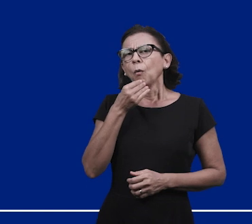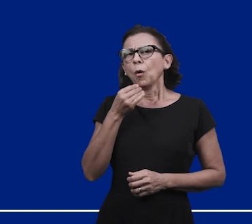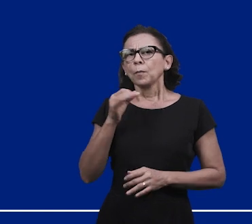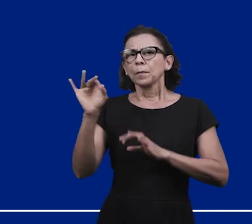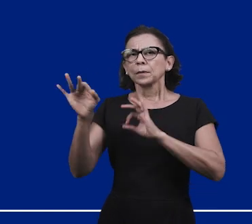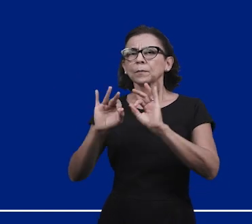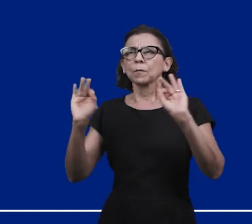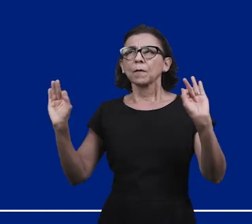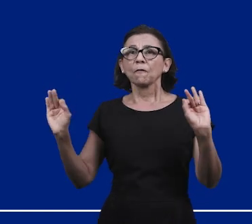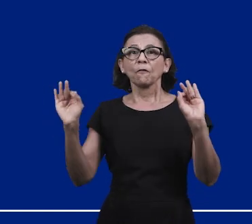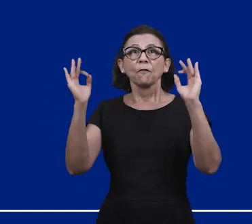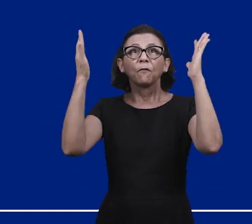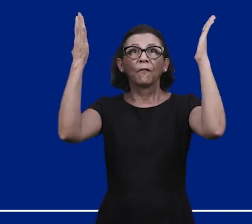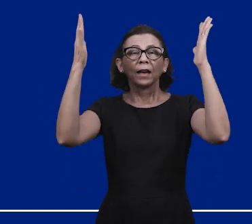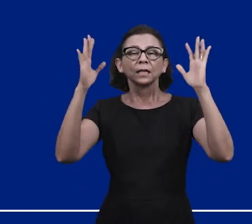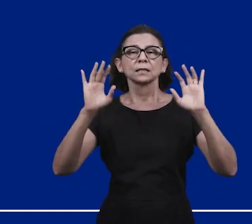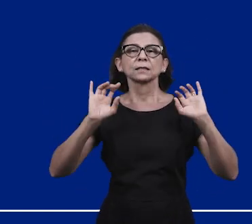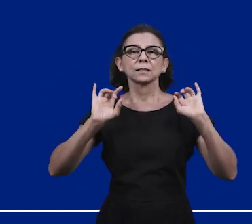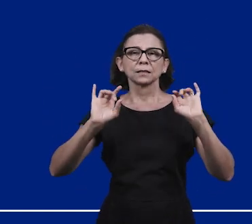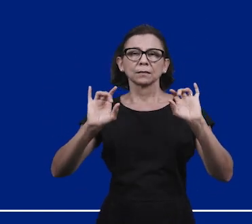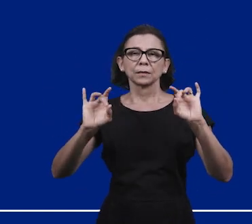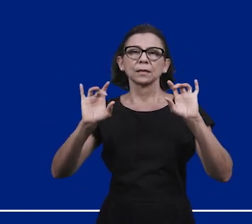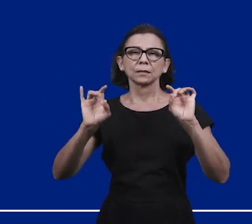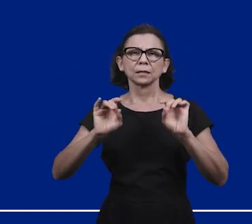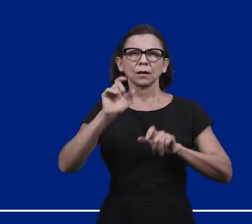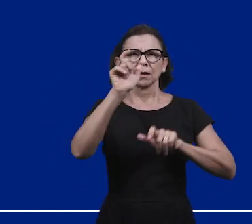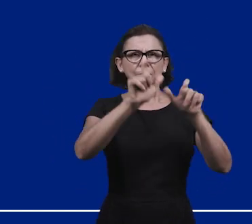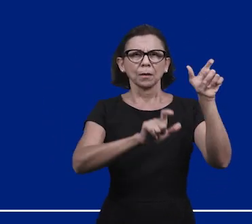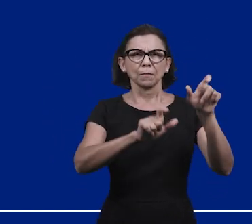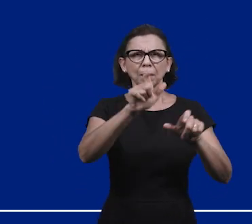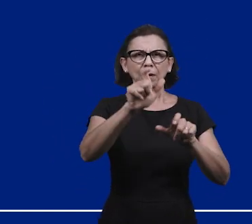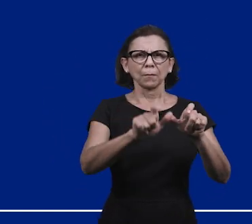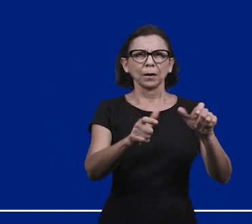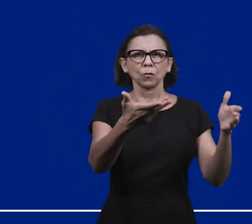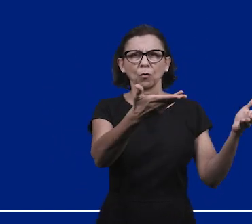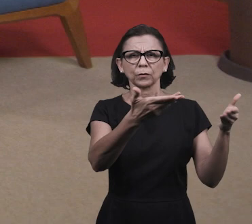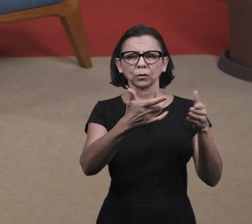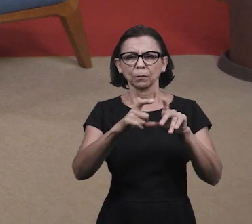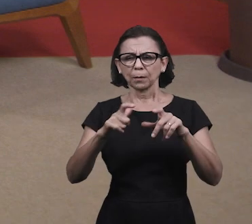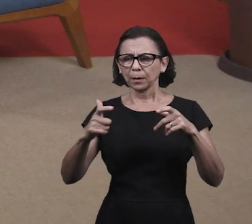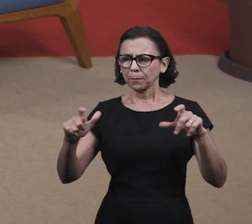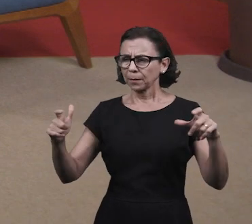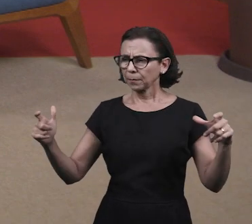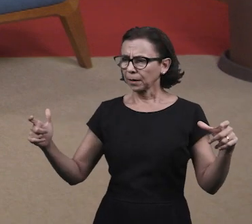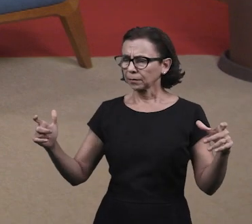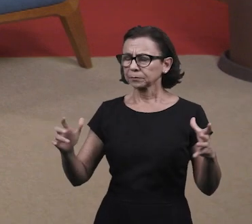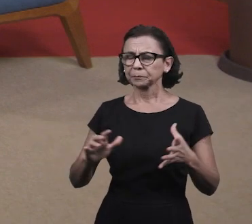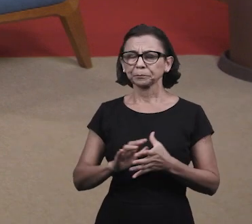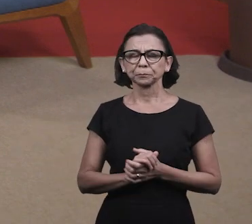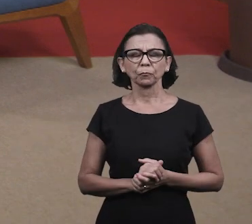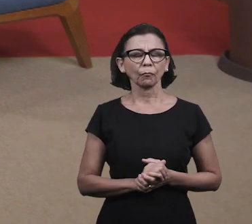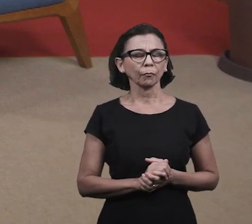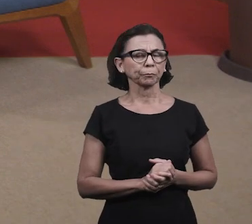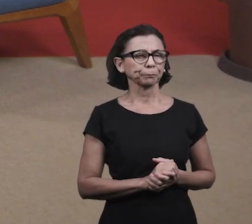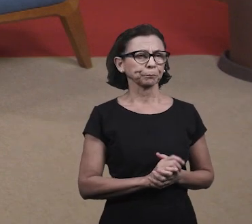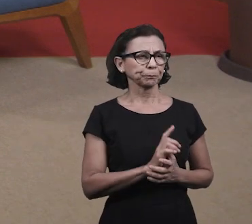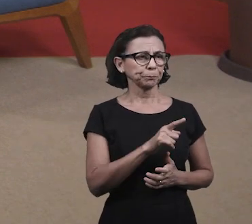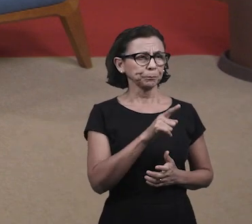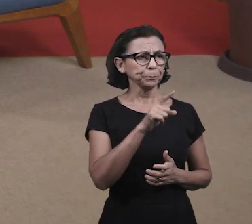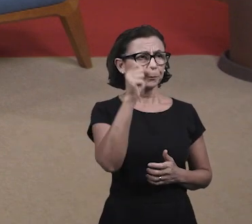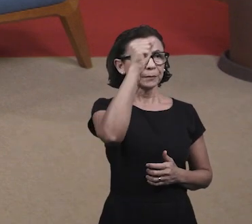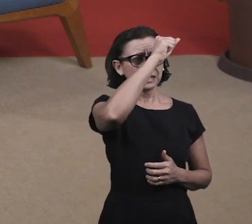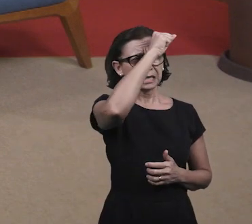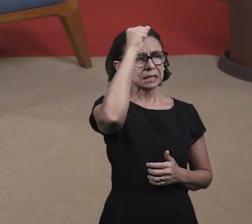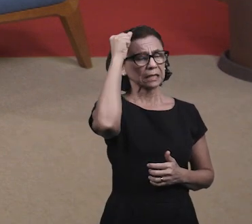Mais lui, il les a dit, un certain homme a fait une grande scène et a invité beaucoup.